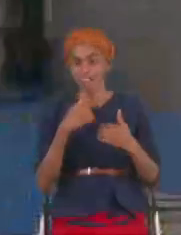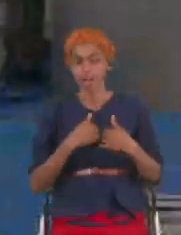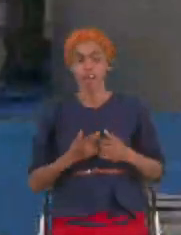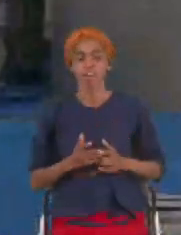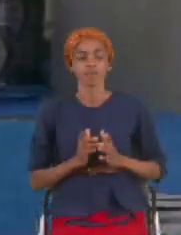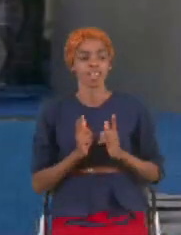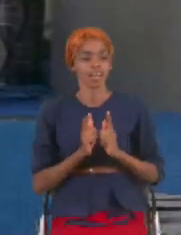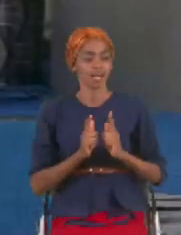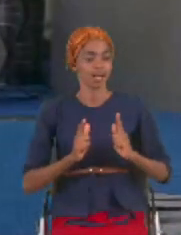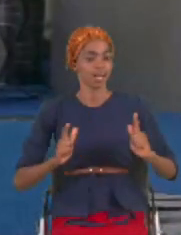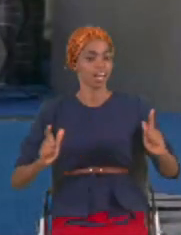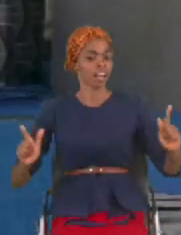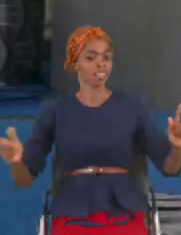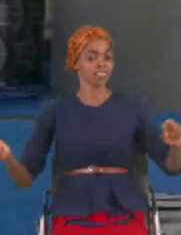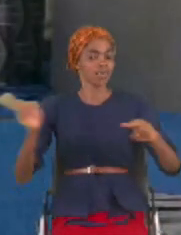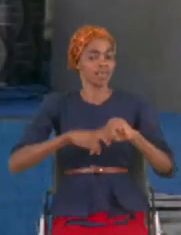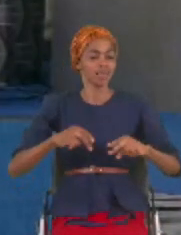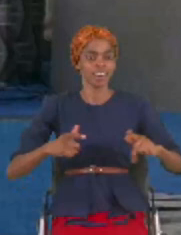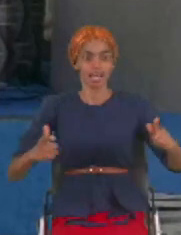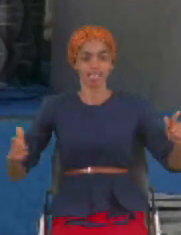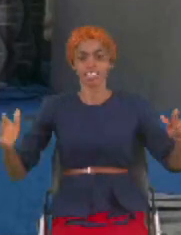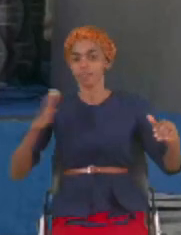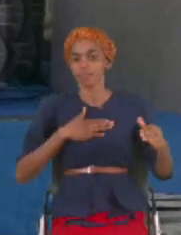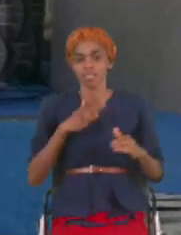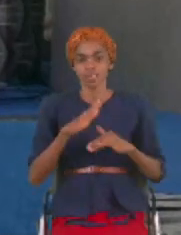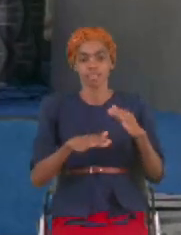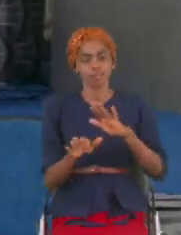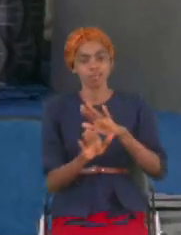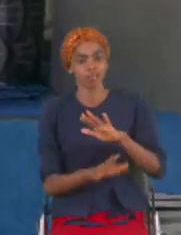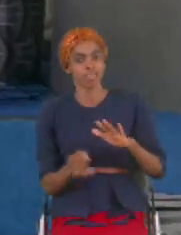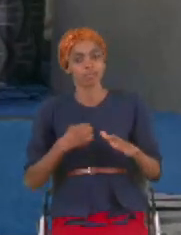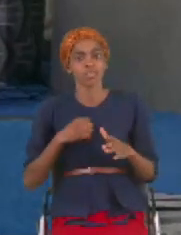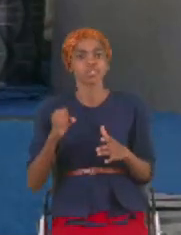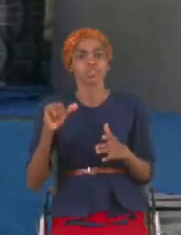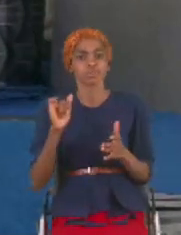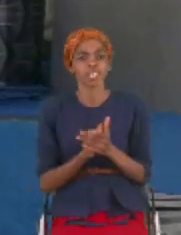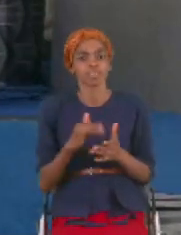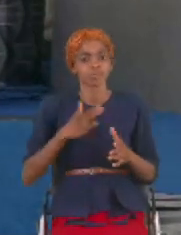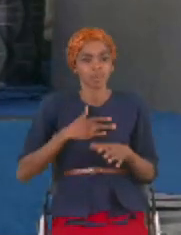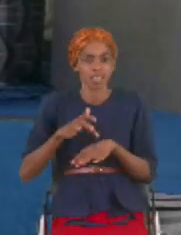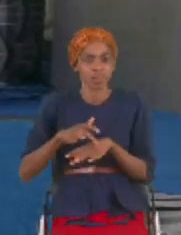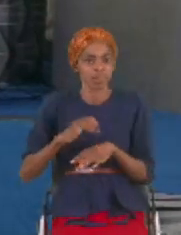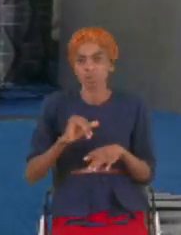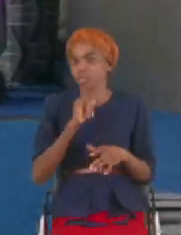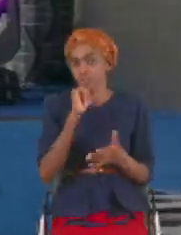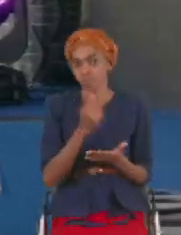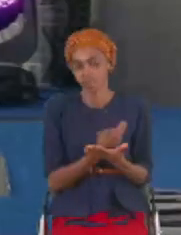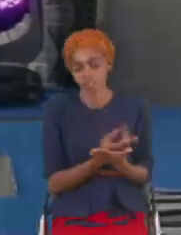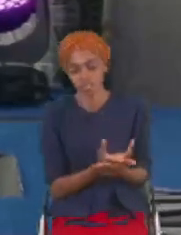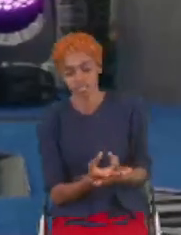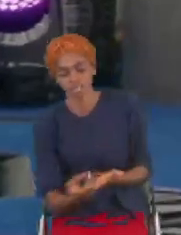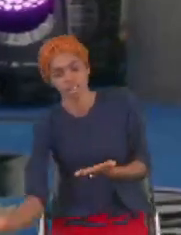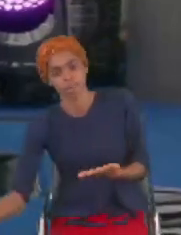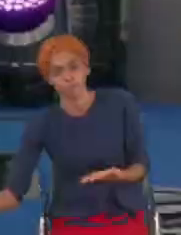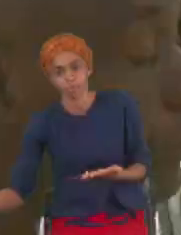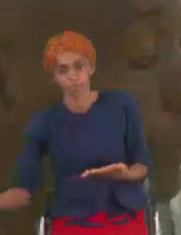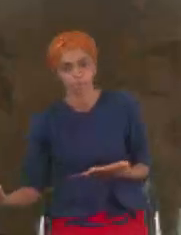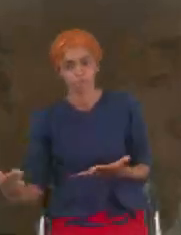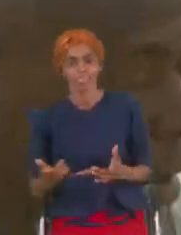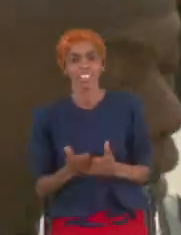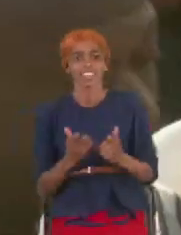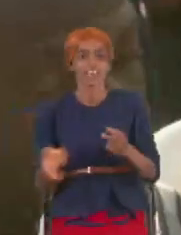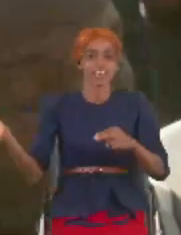chemin sous mes pas et mes pieds les chances et lapointe les l'âgisme